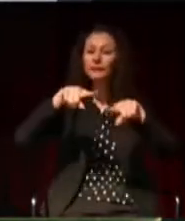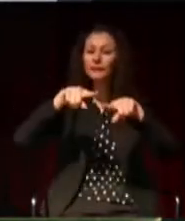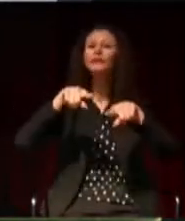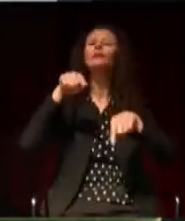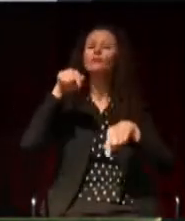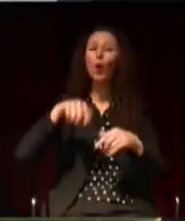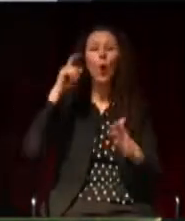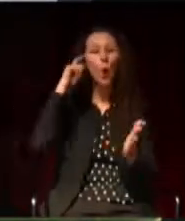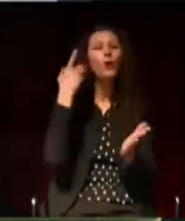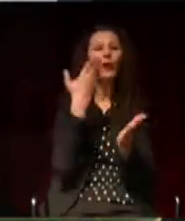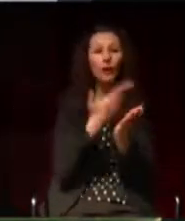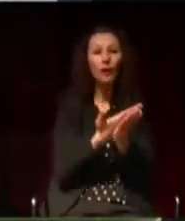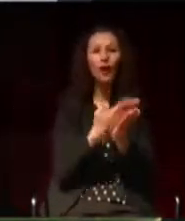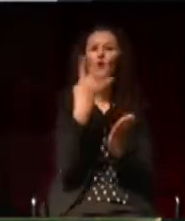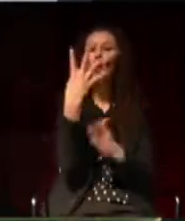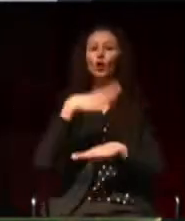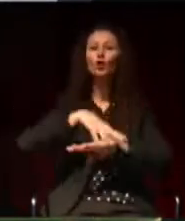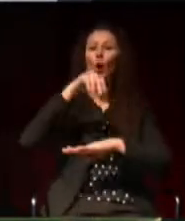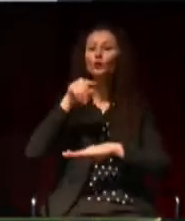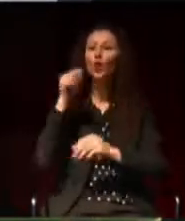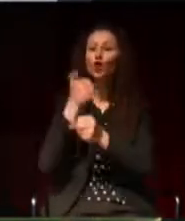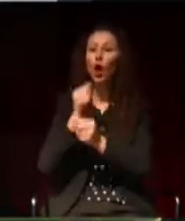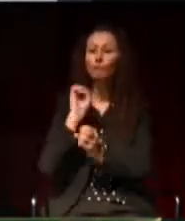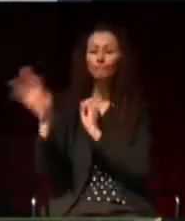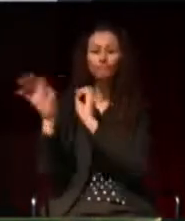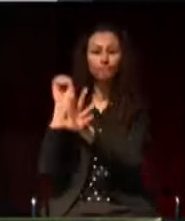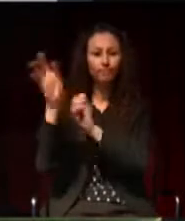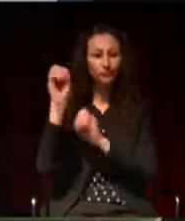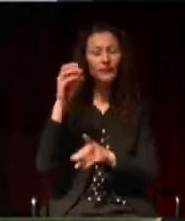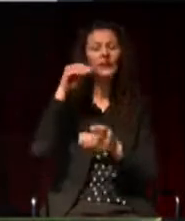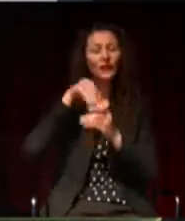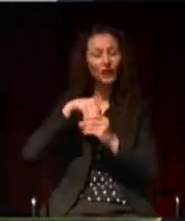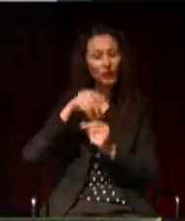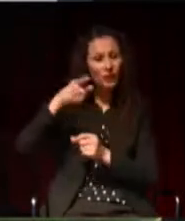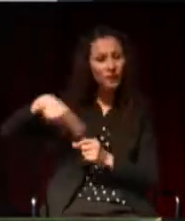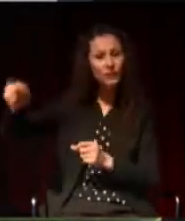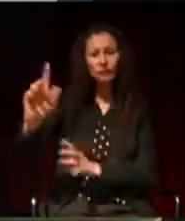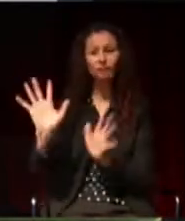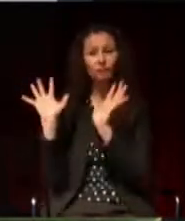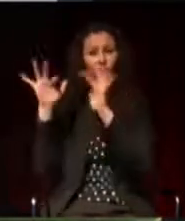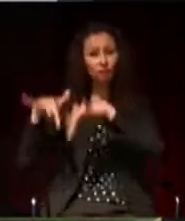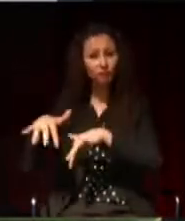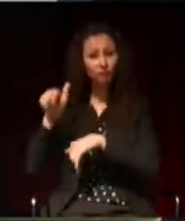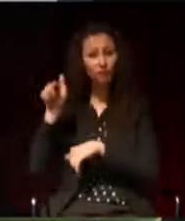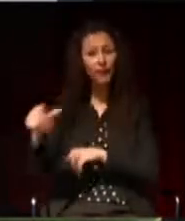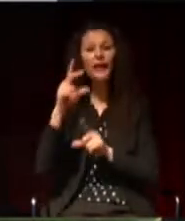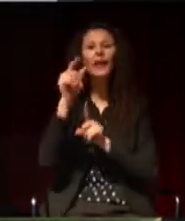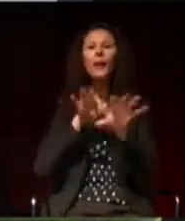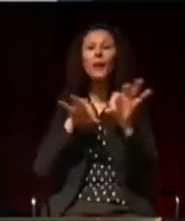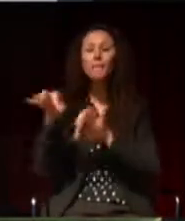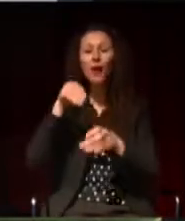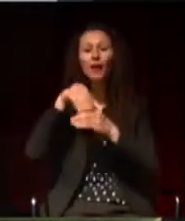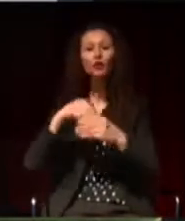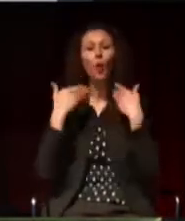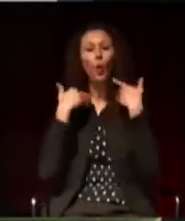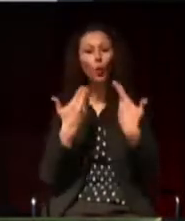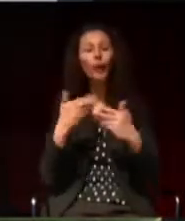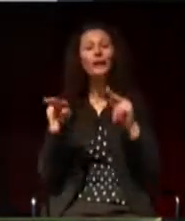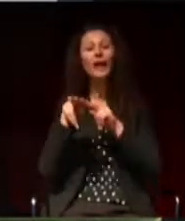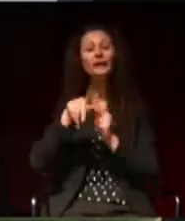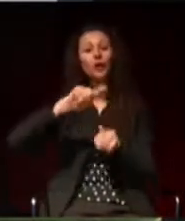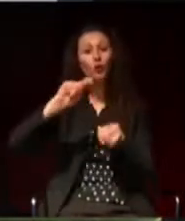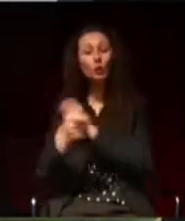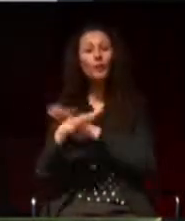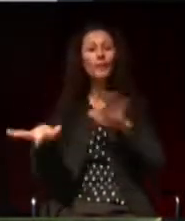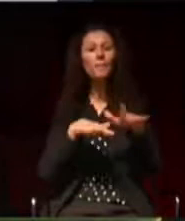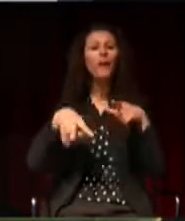meclisimiz bu önergede 4 komisyonumuzu görevlendirdi. İhtisas komisyonlarımız bir araya geldi. İmar Bayındırlık, Hukuk, Kentsel